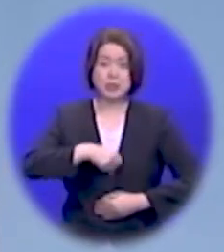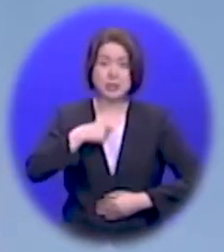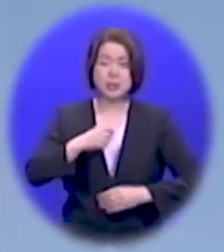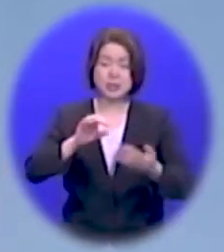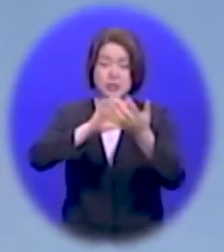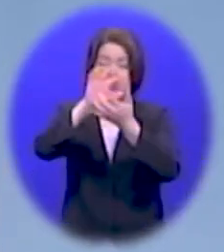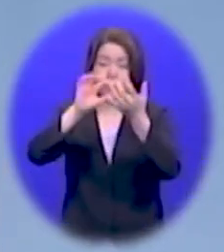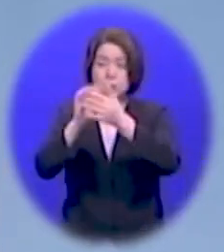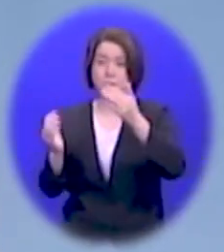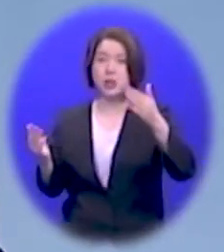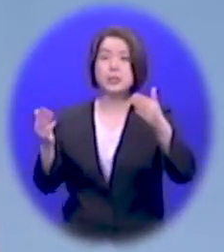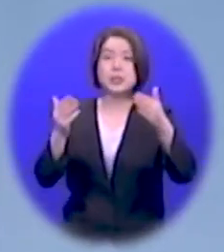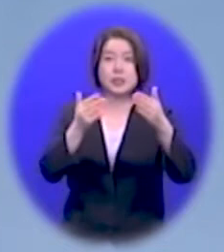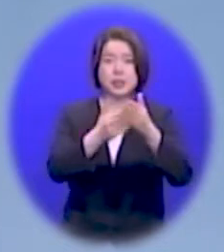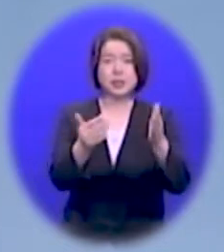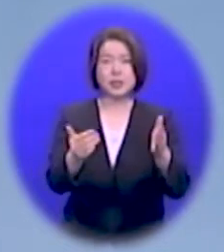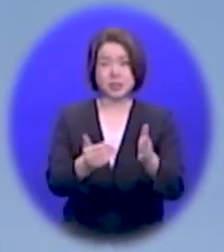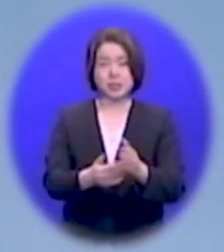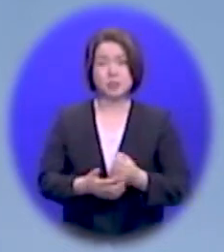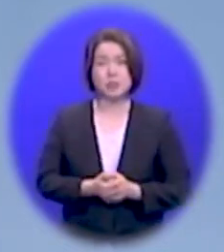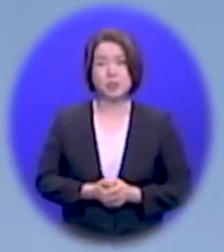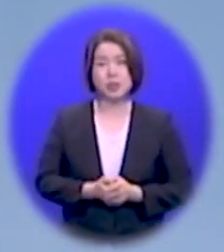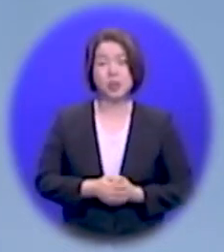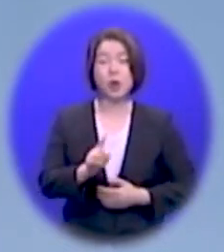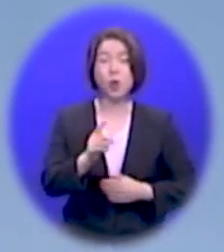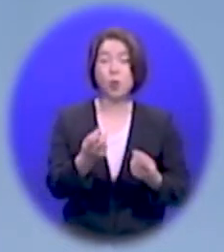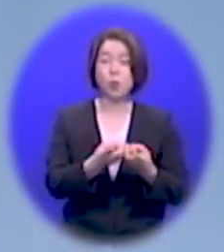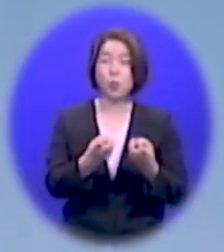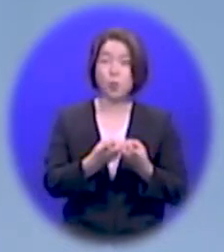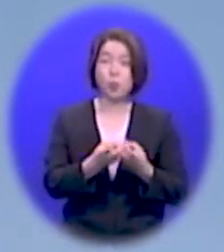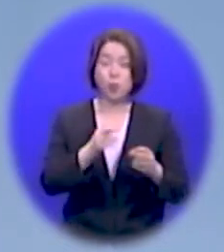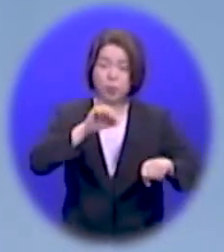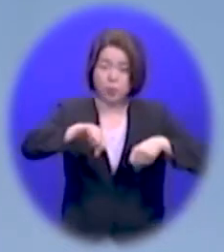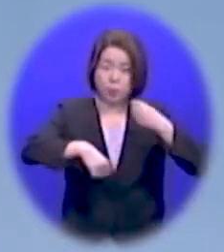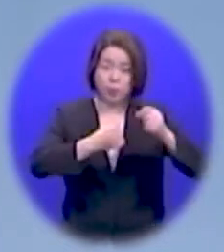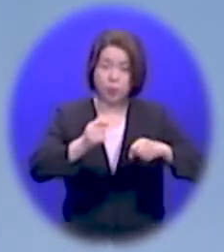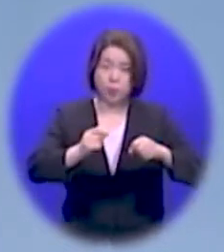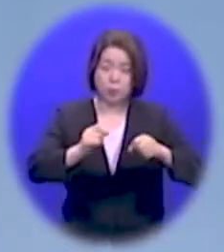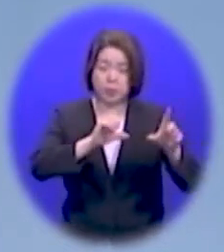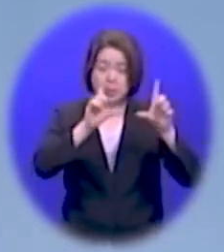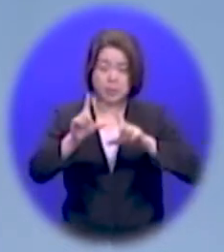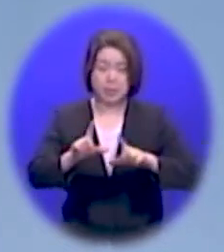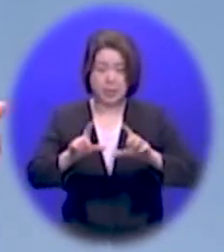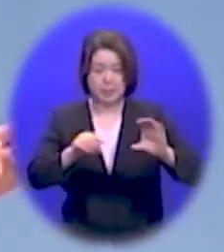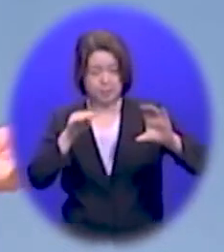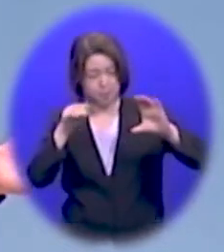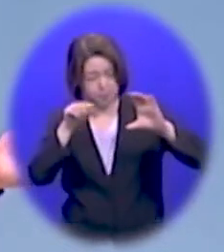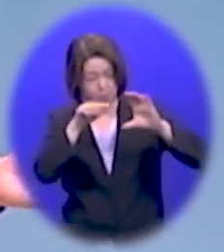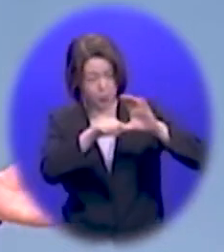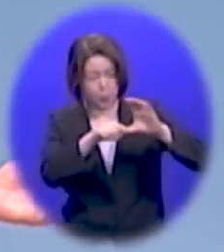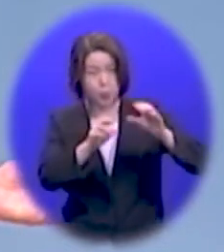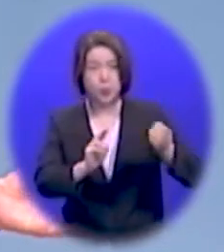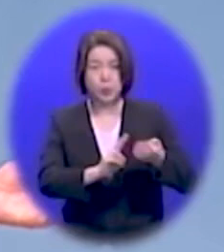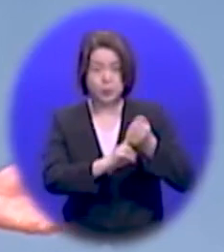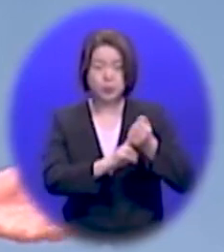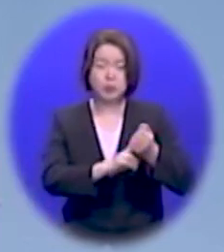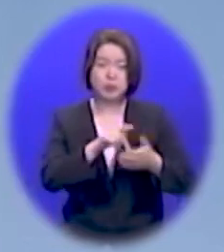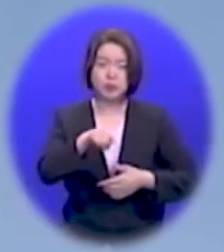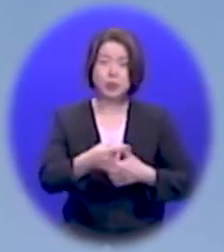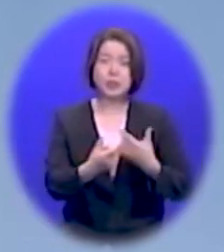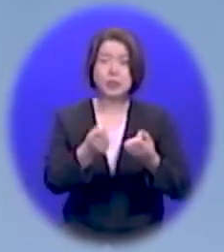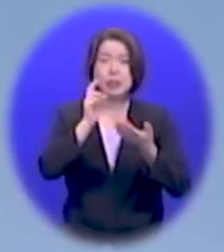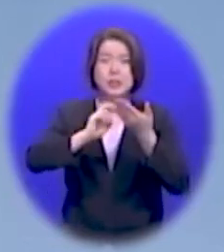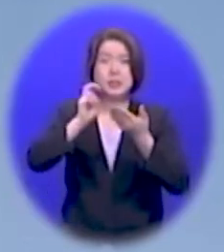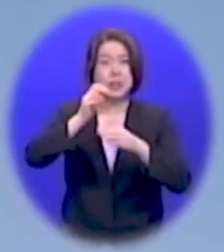닫습니다 어떻게 그 짐승들이 공안은 토 글로 피진 가서 이런 찬양과 감사를 드릴 수 있는